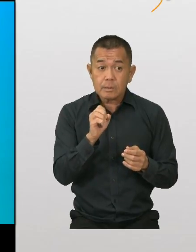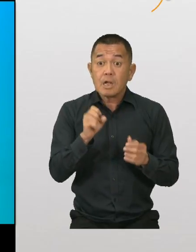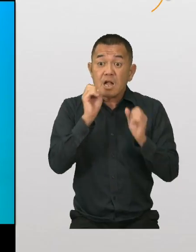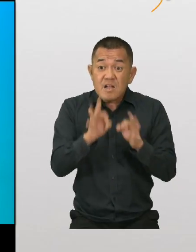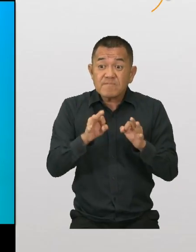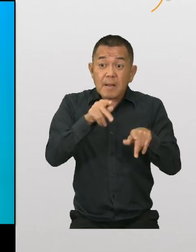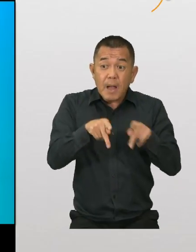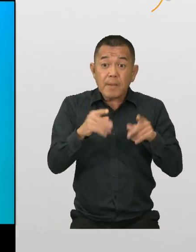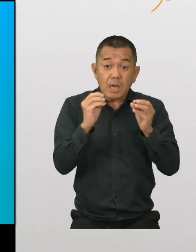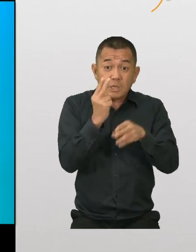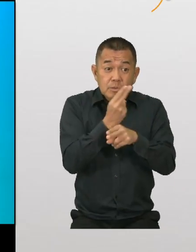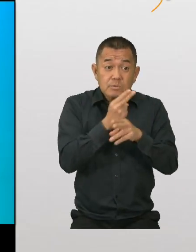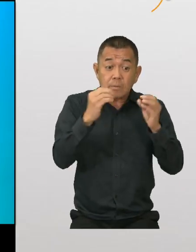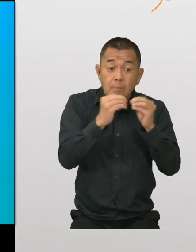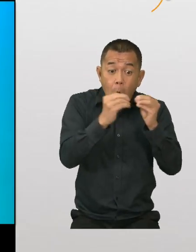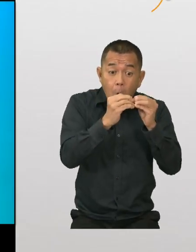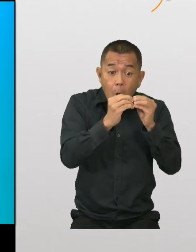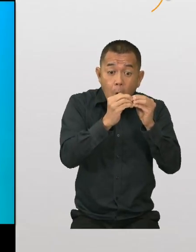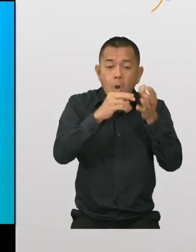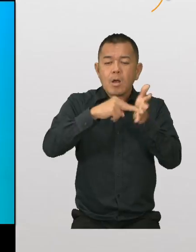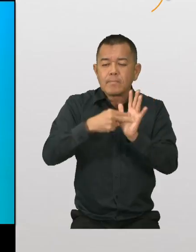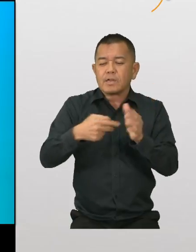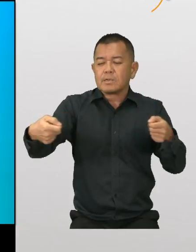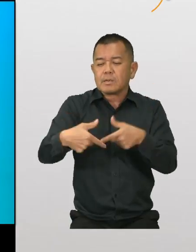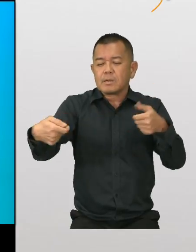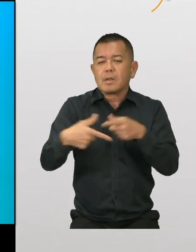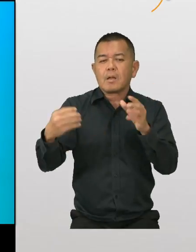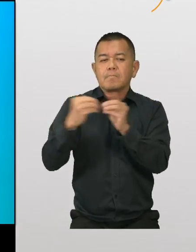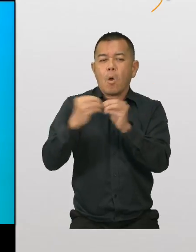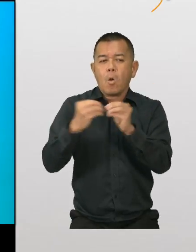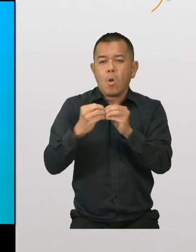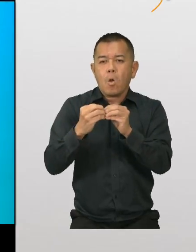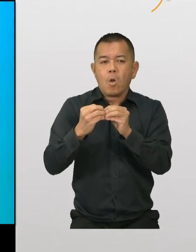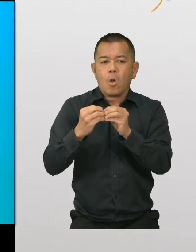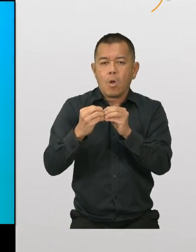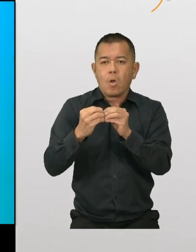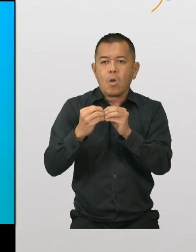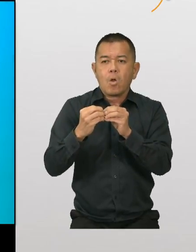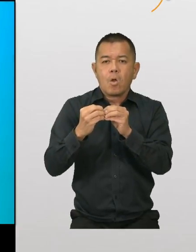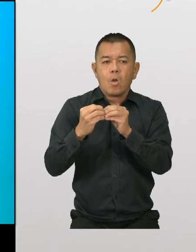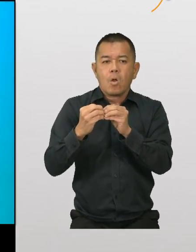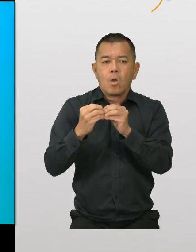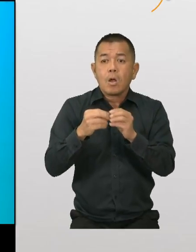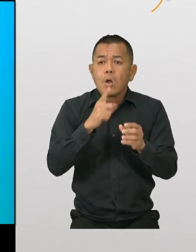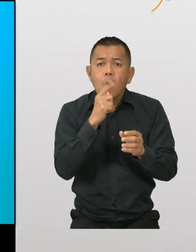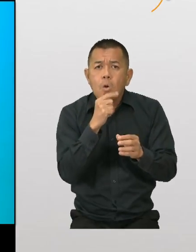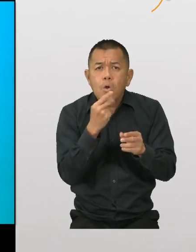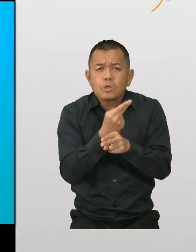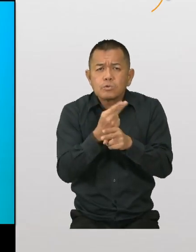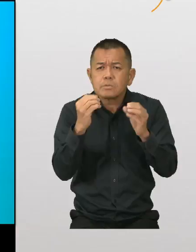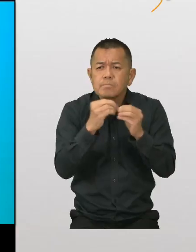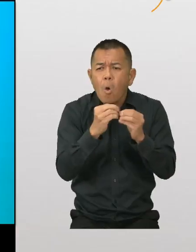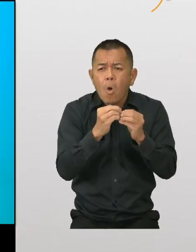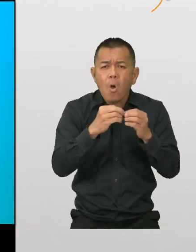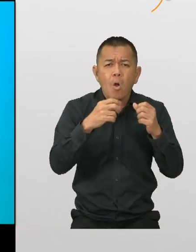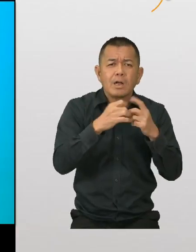那请大家 Who 想 do 一 you 想 think 用电 uses 多 more 了 electricity? 是有钱的家庭 The 还是 wealthy 贫 or the 穷的 low 家庭 income? 当